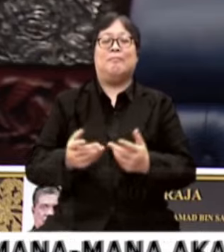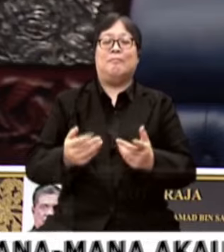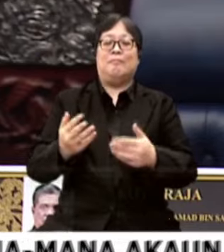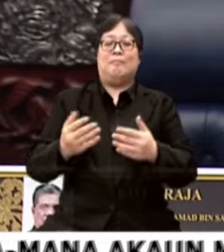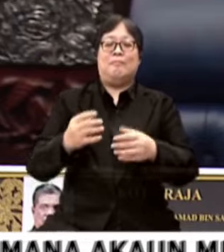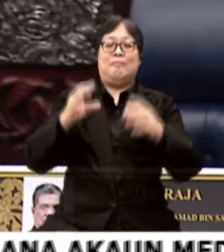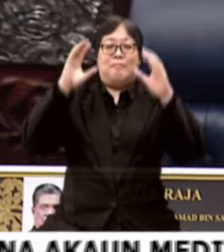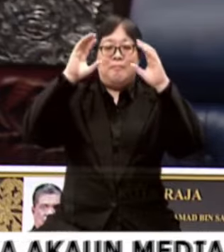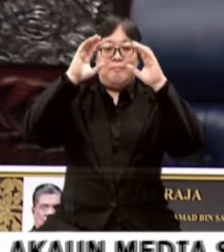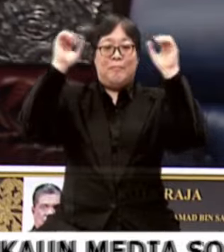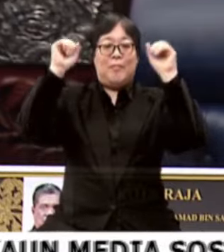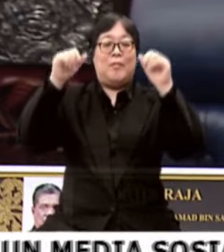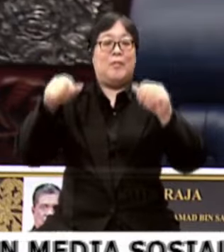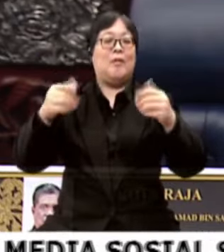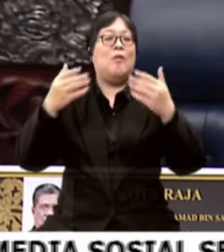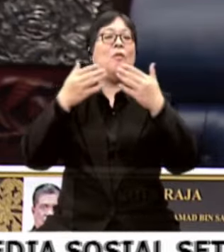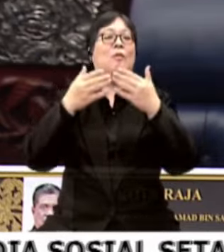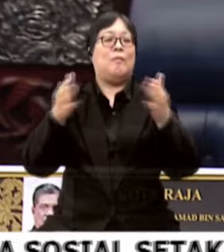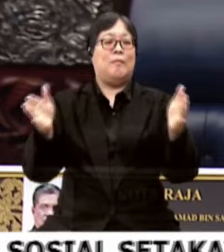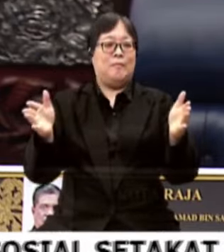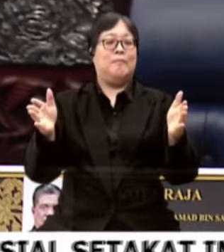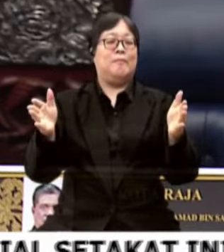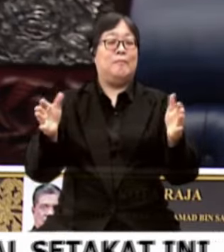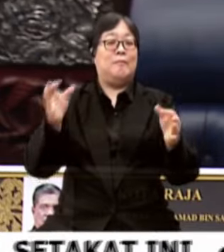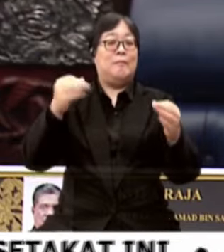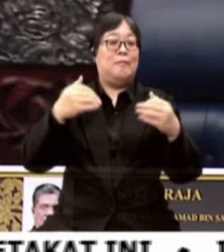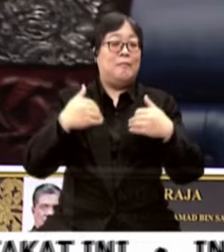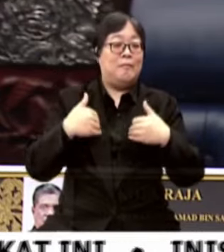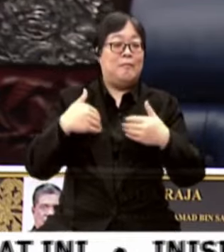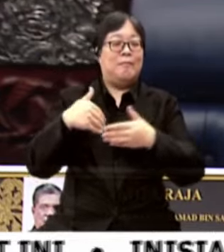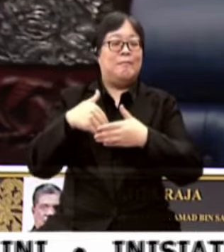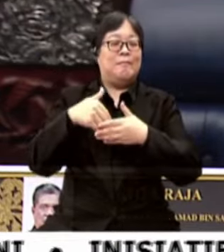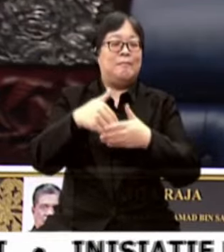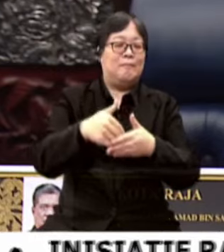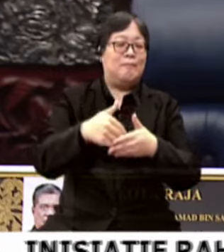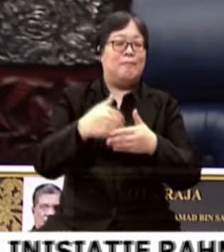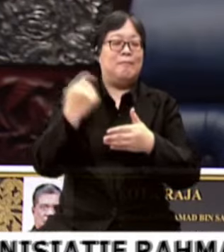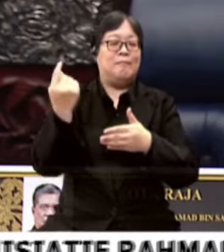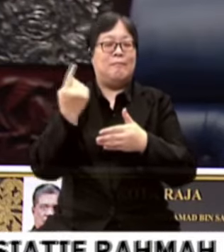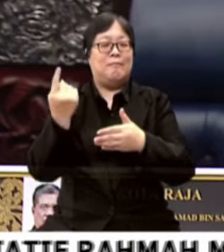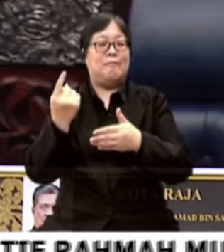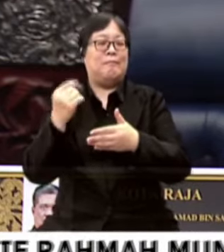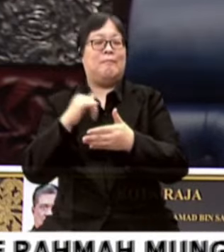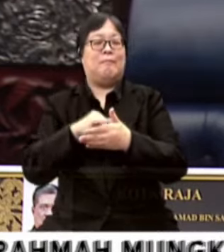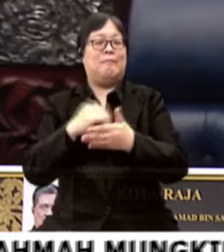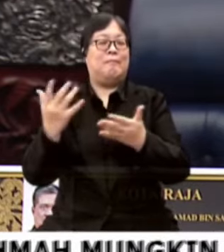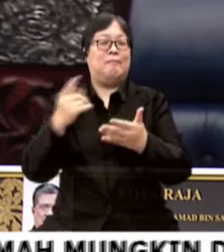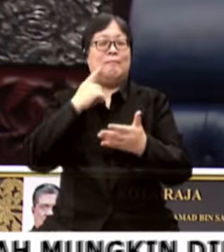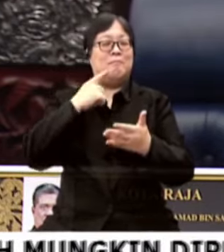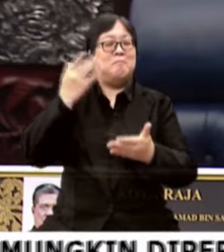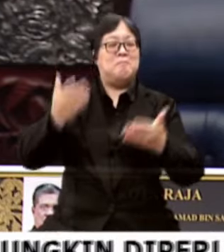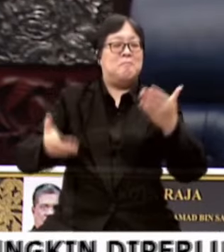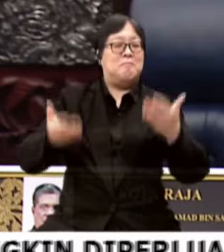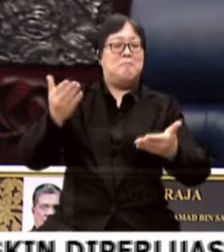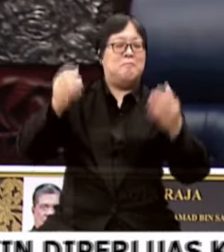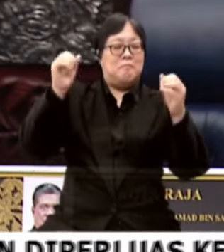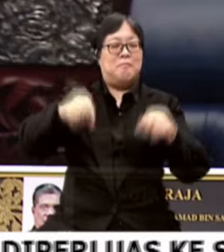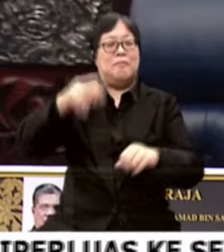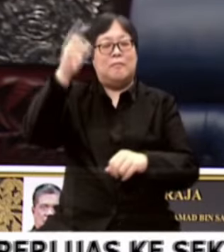majikan majikan lebih terbuka dan kalau ada perlu insentif dan sebagainya itu pegawai yang dipertimbangkan oleh